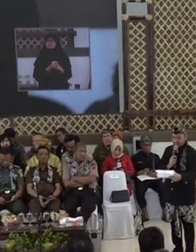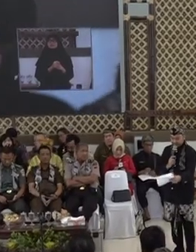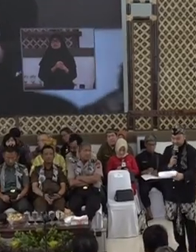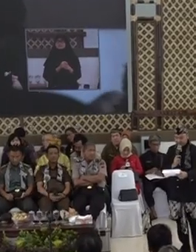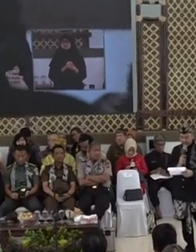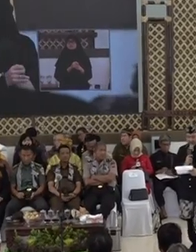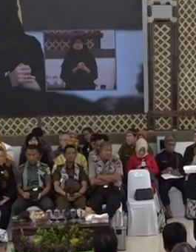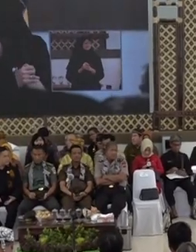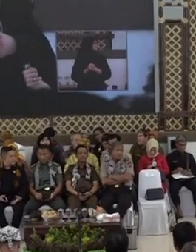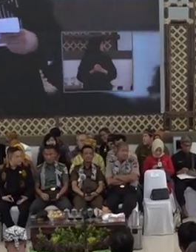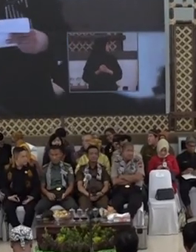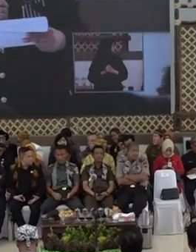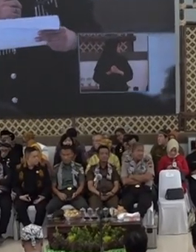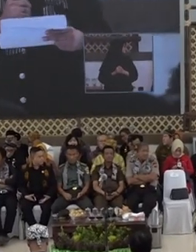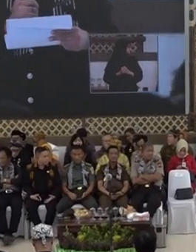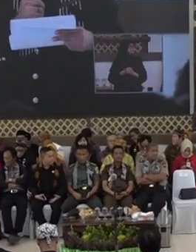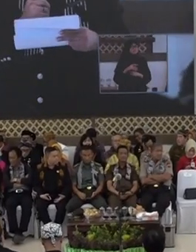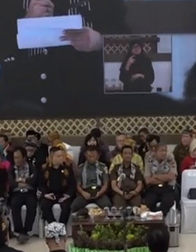meningkatkannya. Baik,